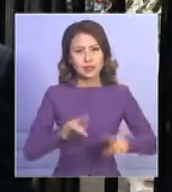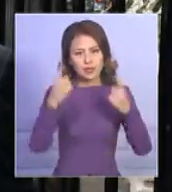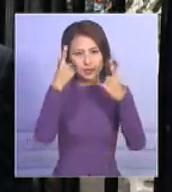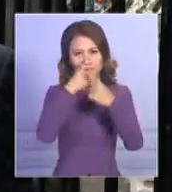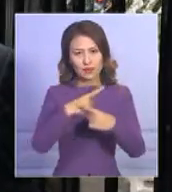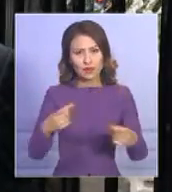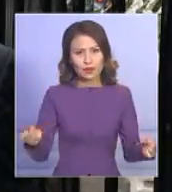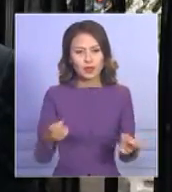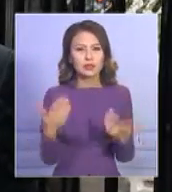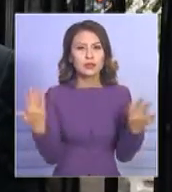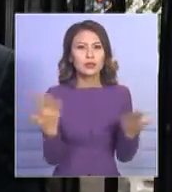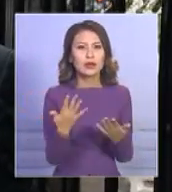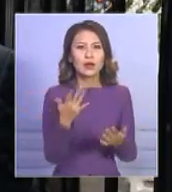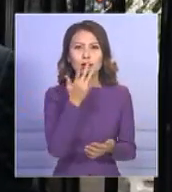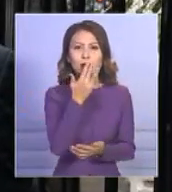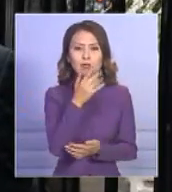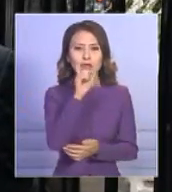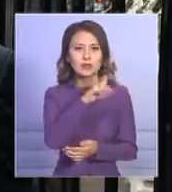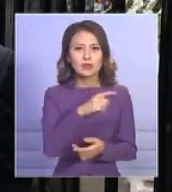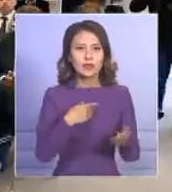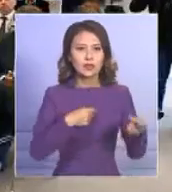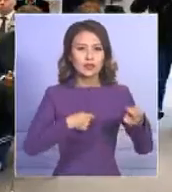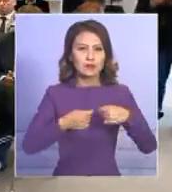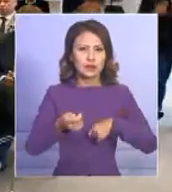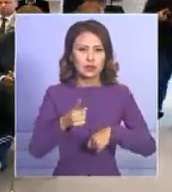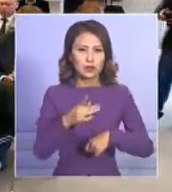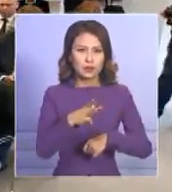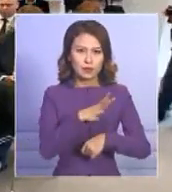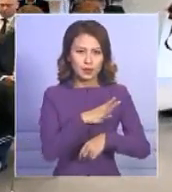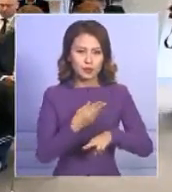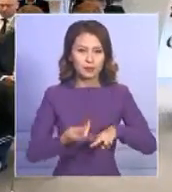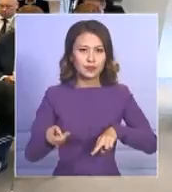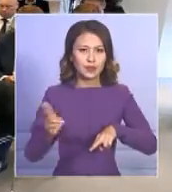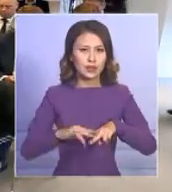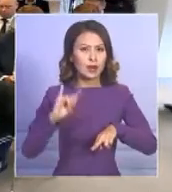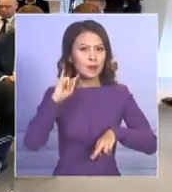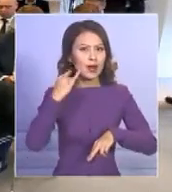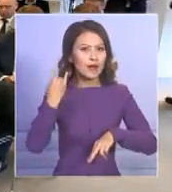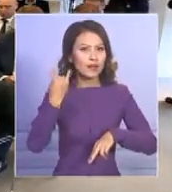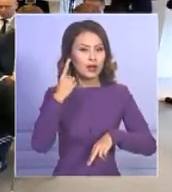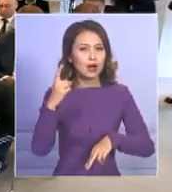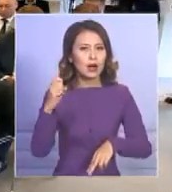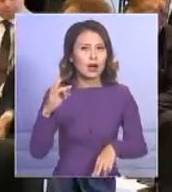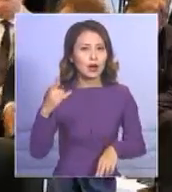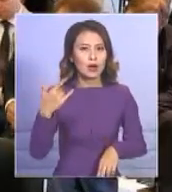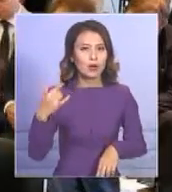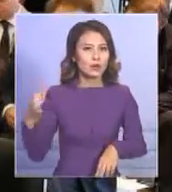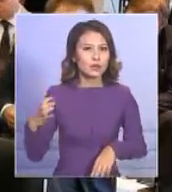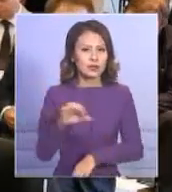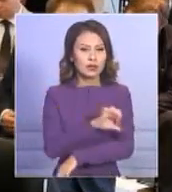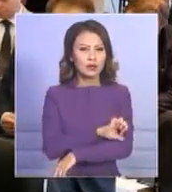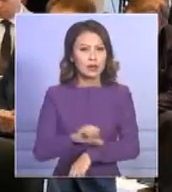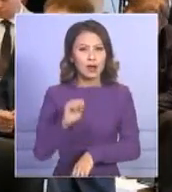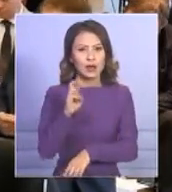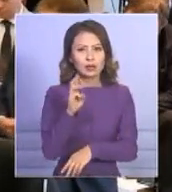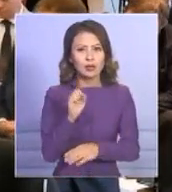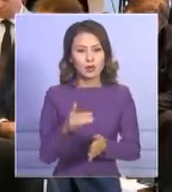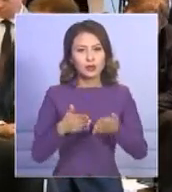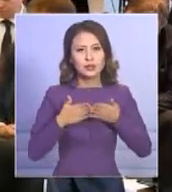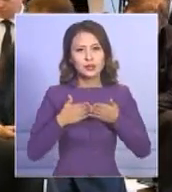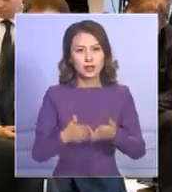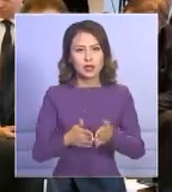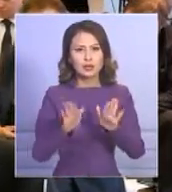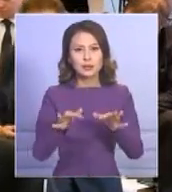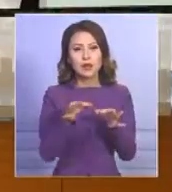және шетелдік инвесторларды тығыз қарым-қатынасқа шақыру. Бұл күні Павлодар, Харгос шығыс қақпасы, Ақтау теңіз қақпасы сияқты